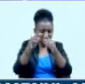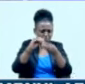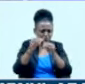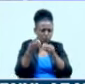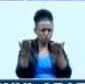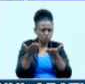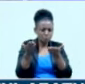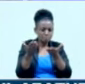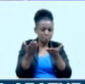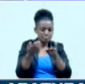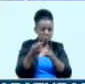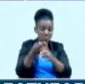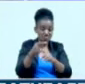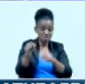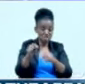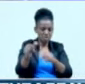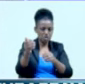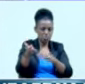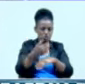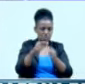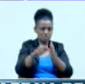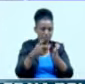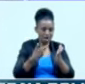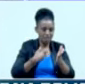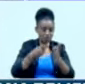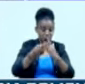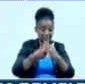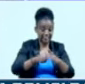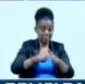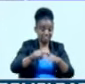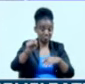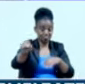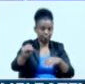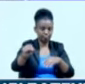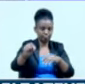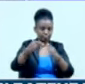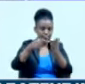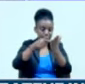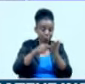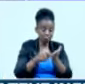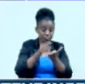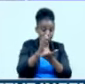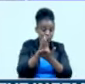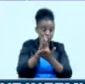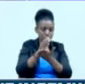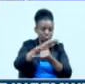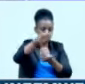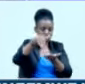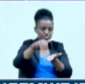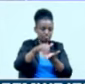imibare ibipimo bivuyemo n'ibindi byose twari dufite aho duhera. Bigaragaza ko kugira